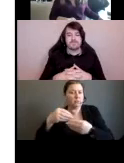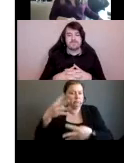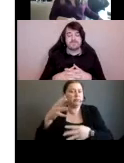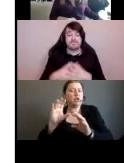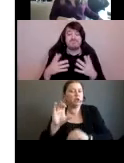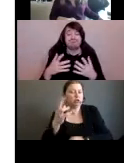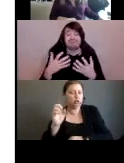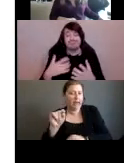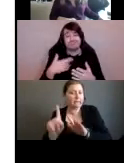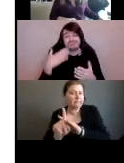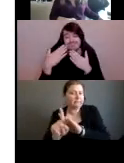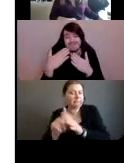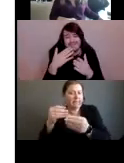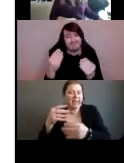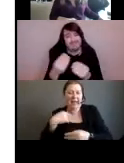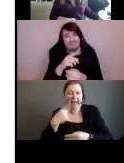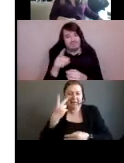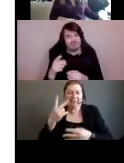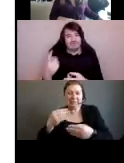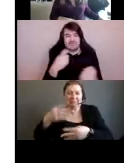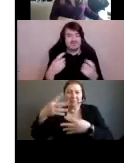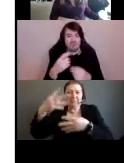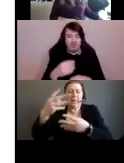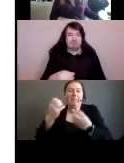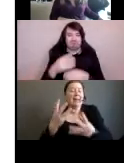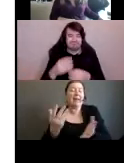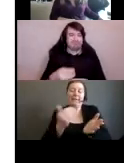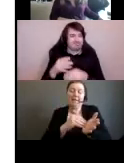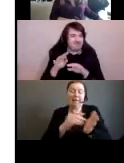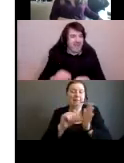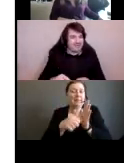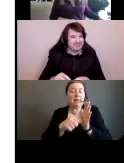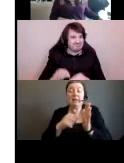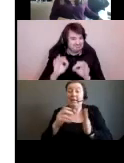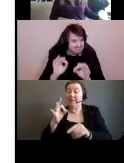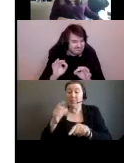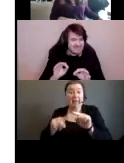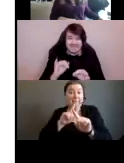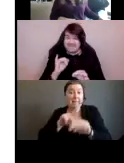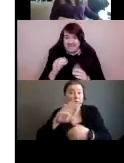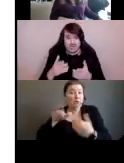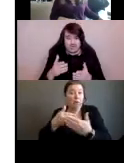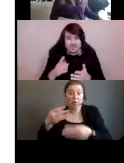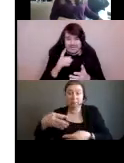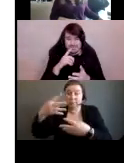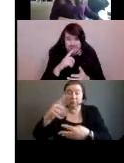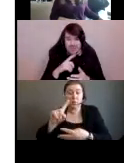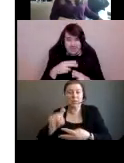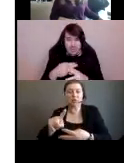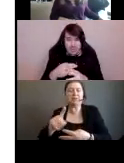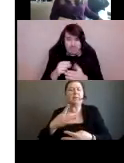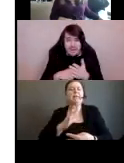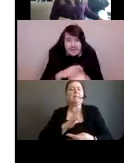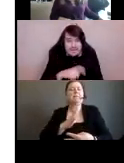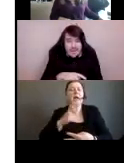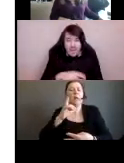Alors, merci beaucoup. On a beaucoup de questions dans la boîte de clavardage. Si jamais on ne peut pas vous répondre aujourd'hui,